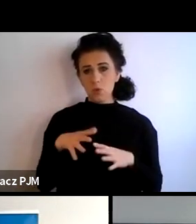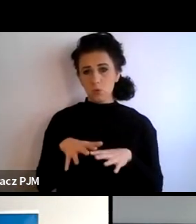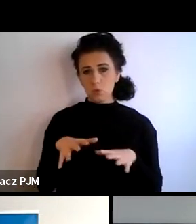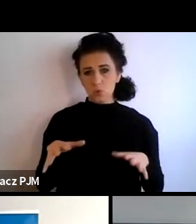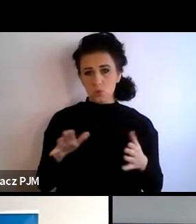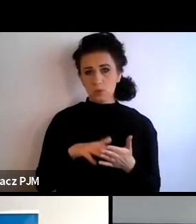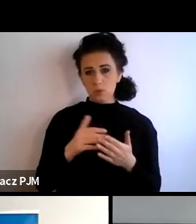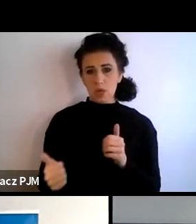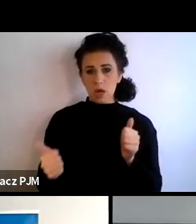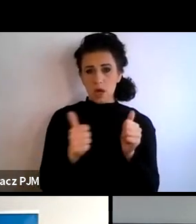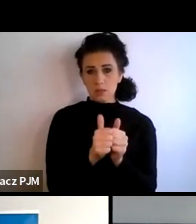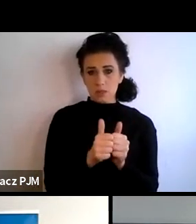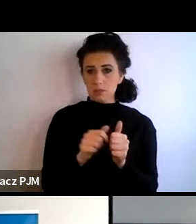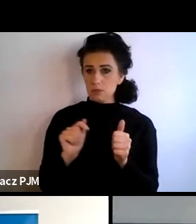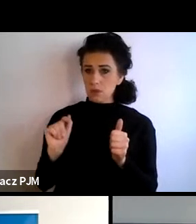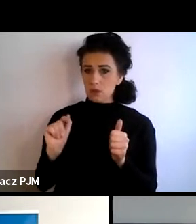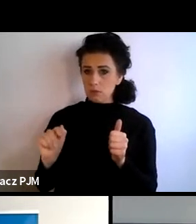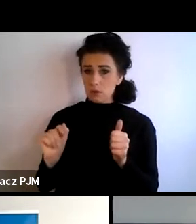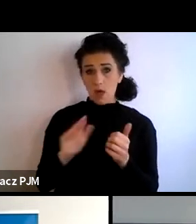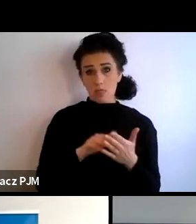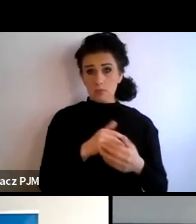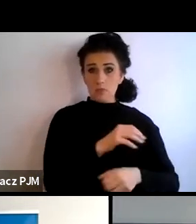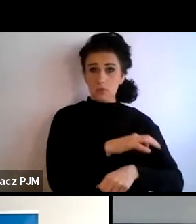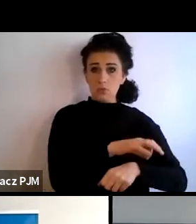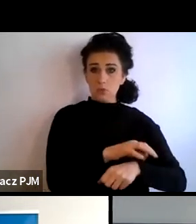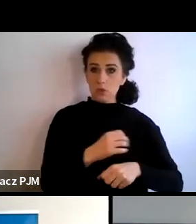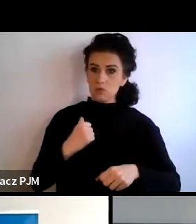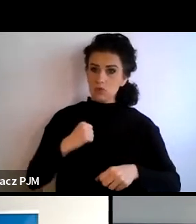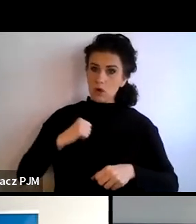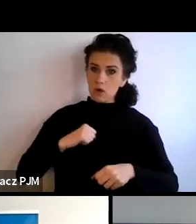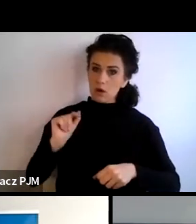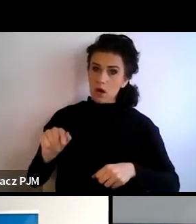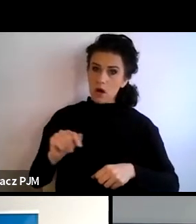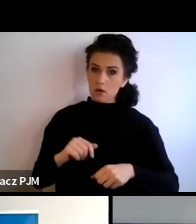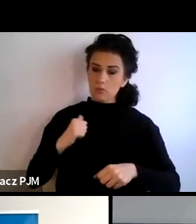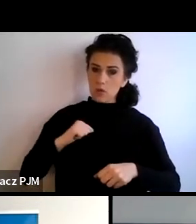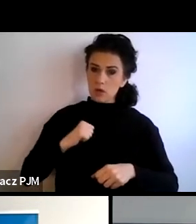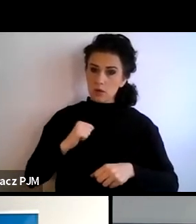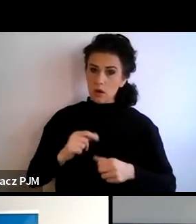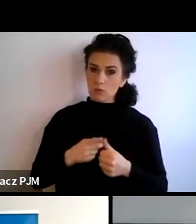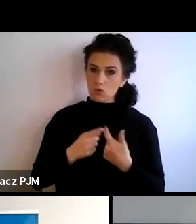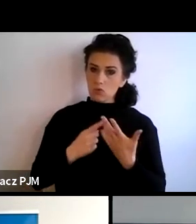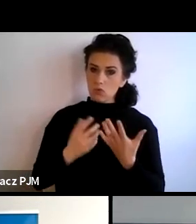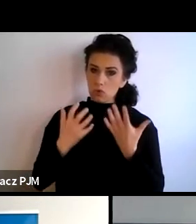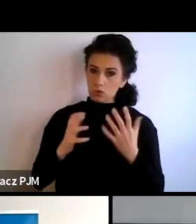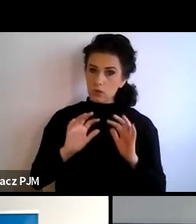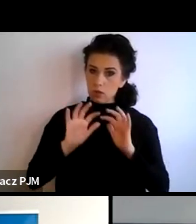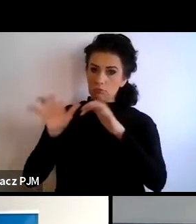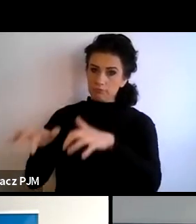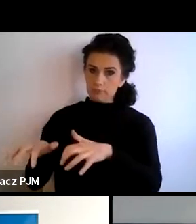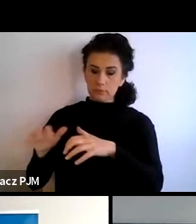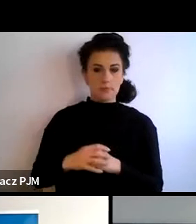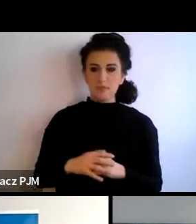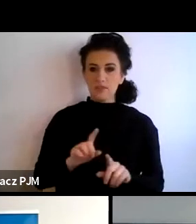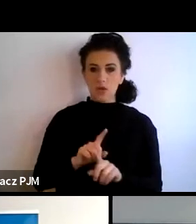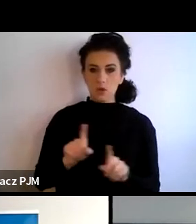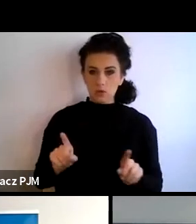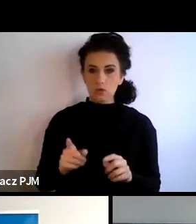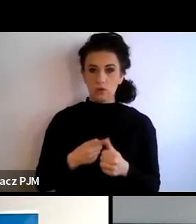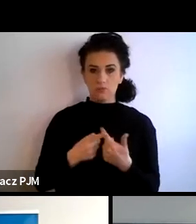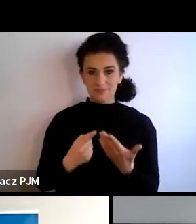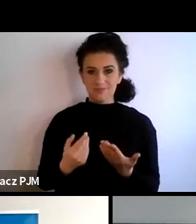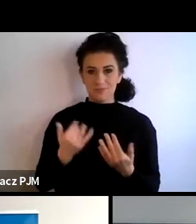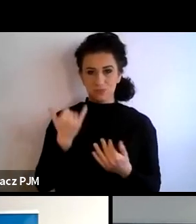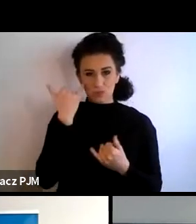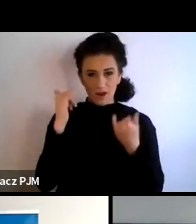są przenoszone oczekiwania, ambicje osób asystowanych, więc to jest